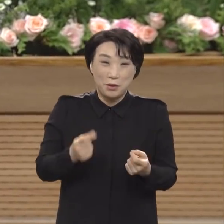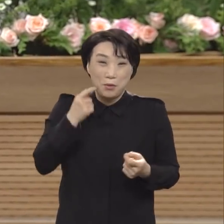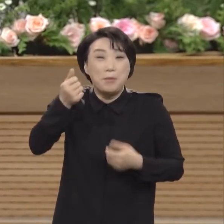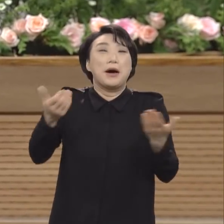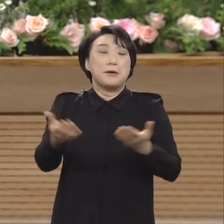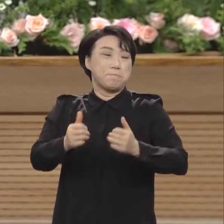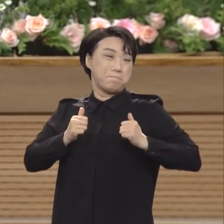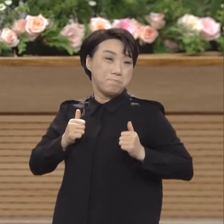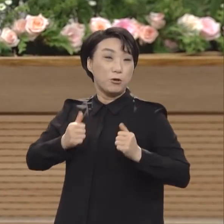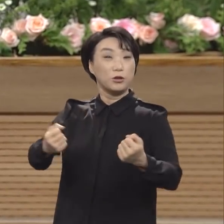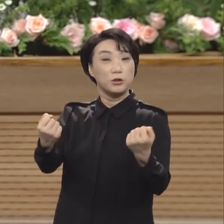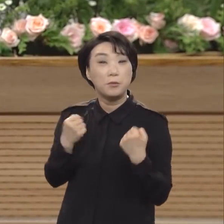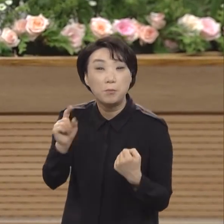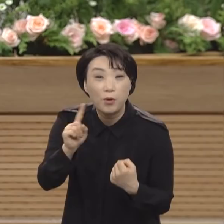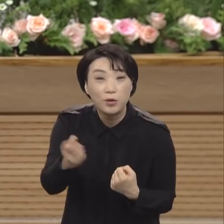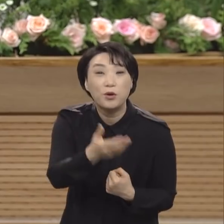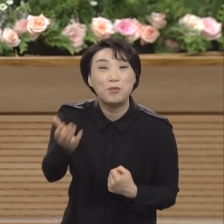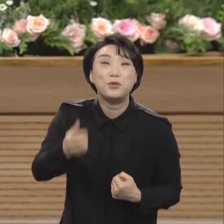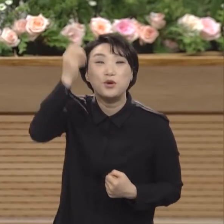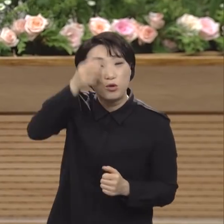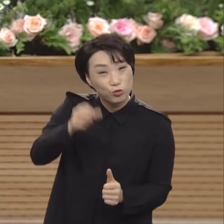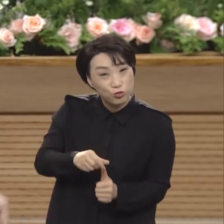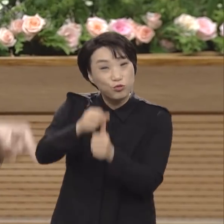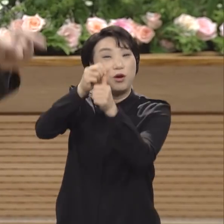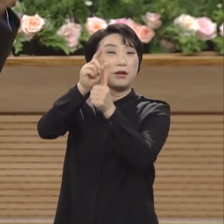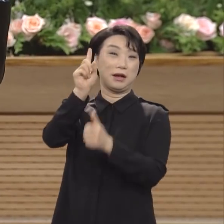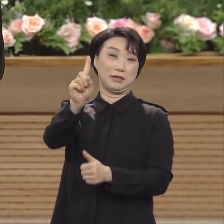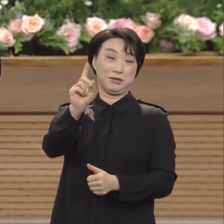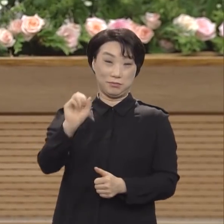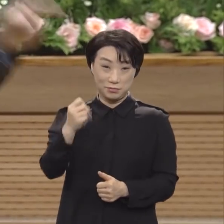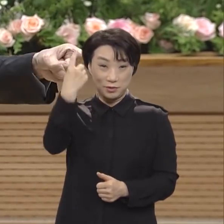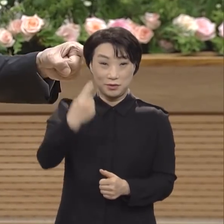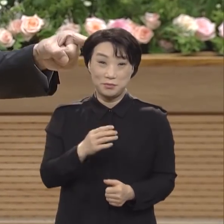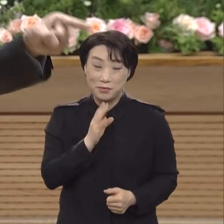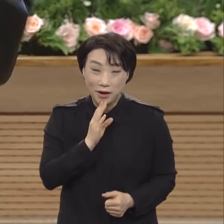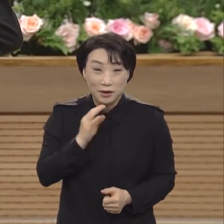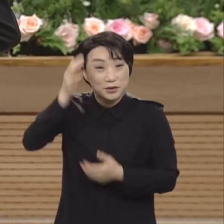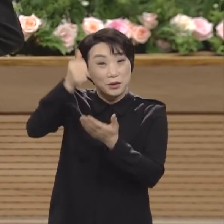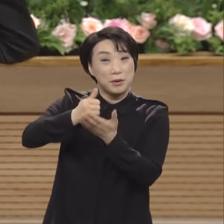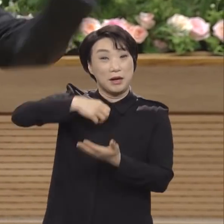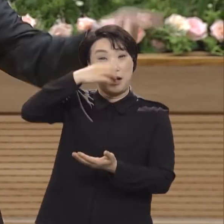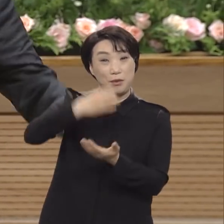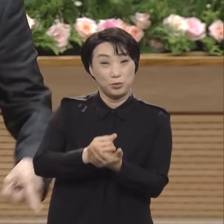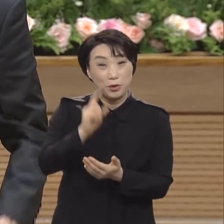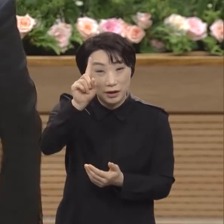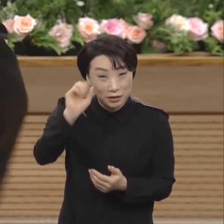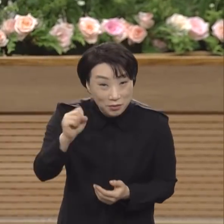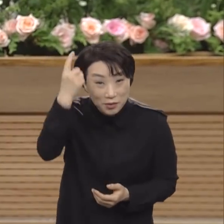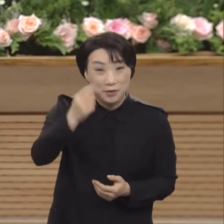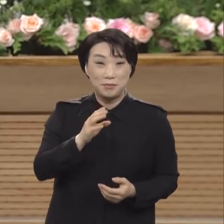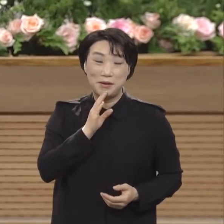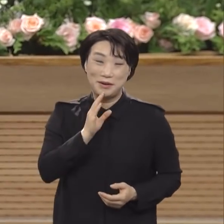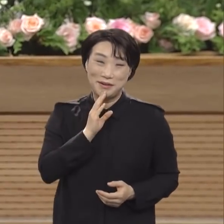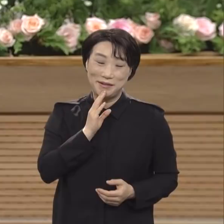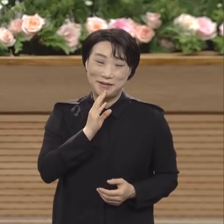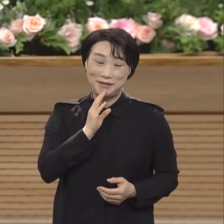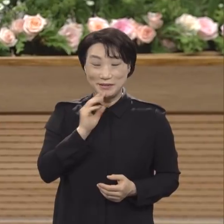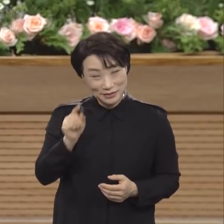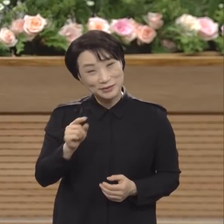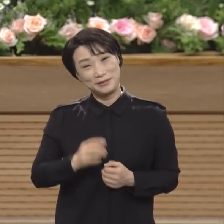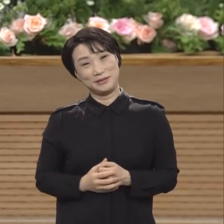힘은 영혼 구령에서 온다는 거, 성령의 감동에서 온다는 거.